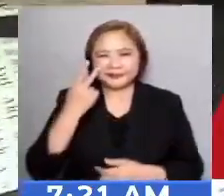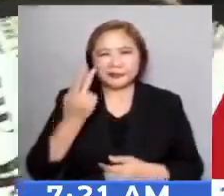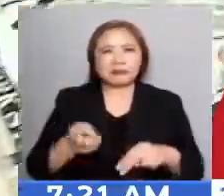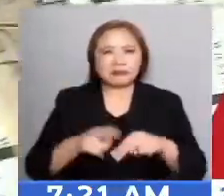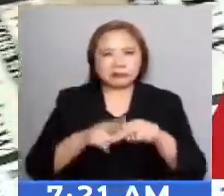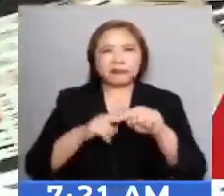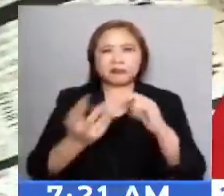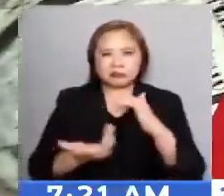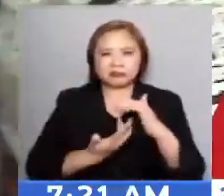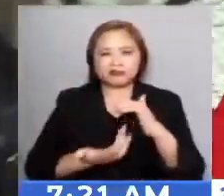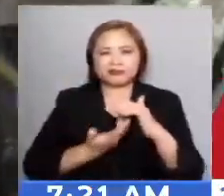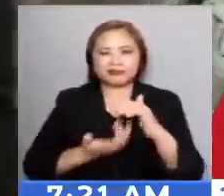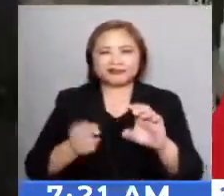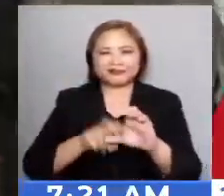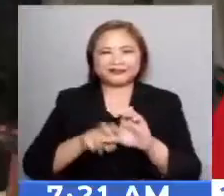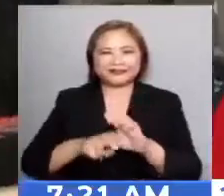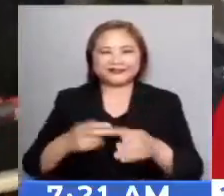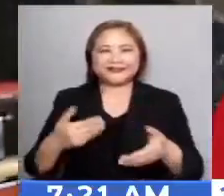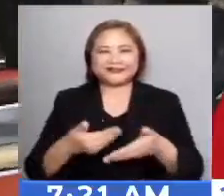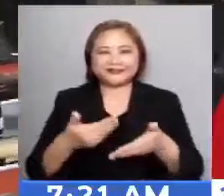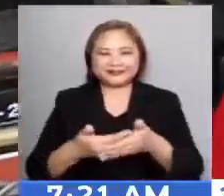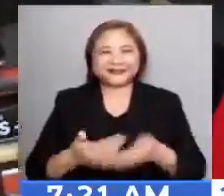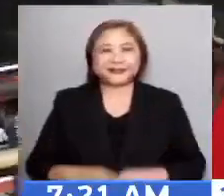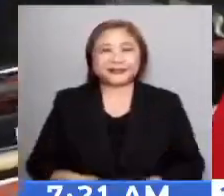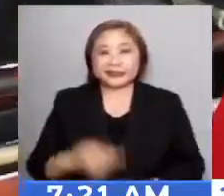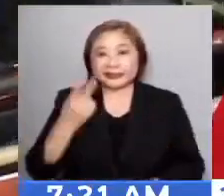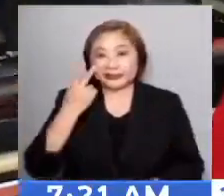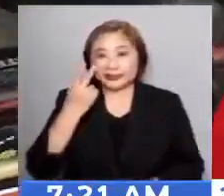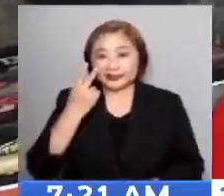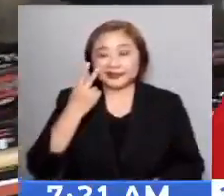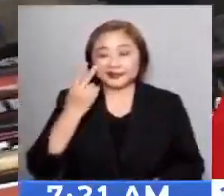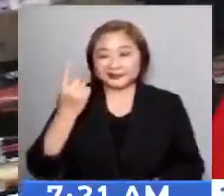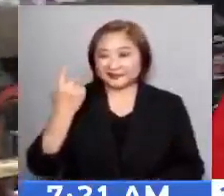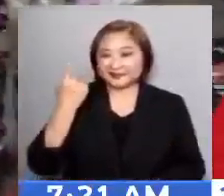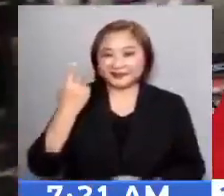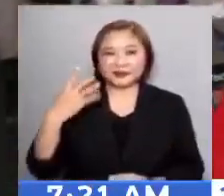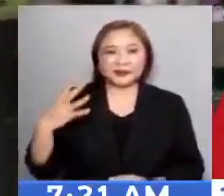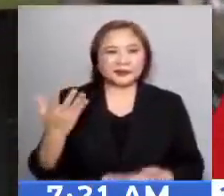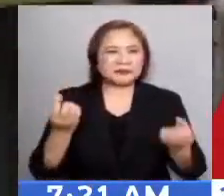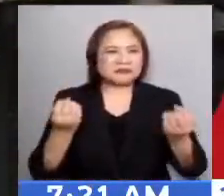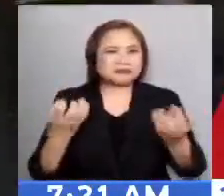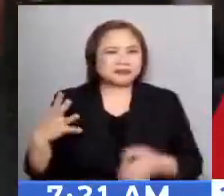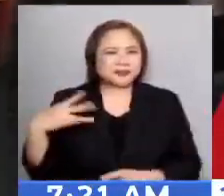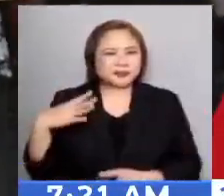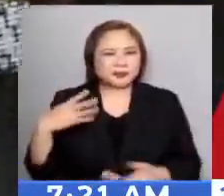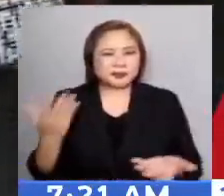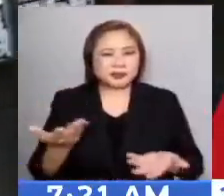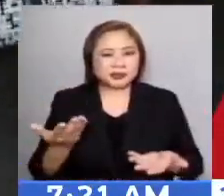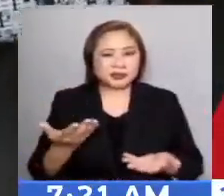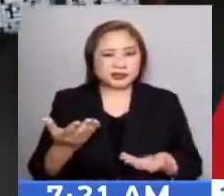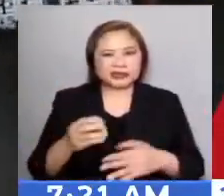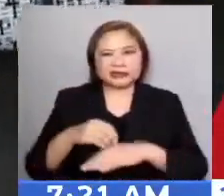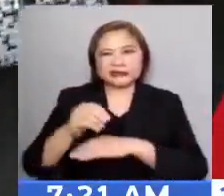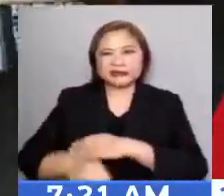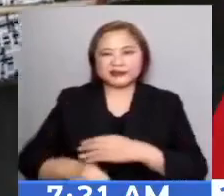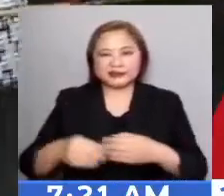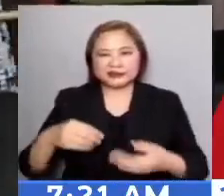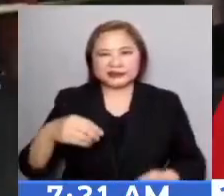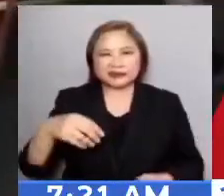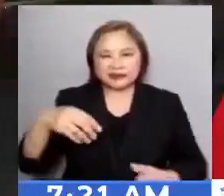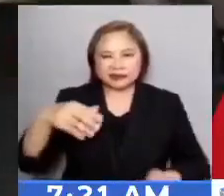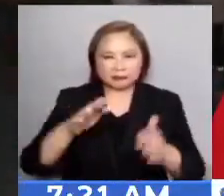na dumarating dito. Pero kung mapapansin nyo po, eh maraming nakaantabay dito sa may excess baggage area dahil kung makikita nyo po, eh